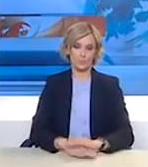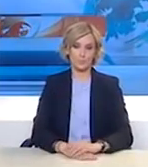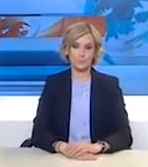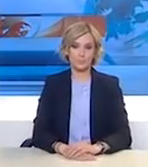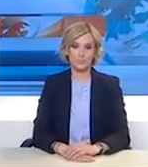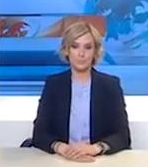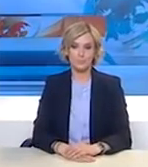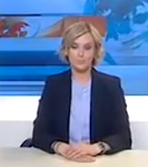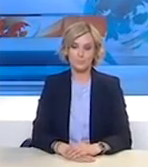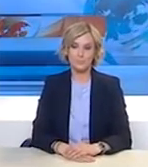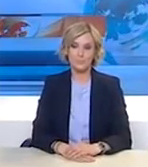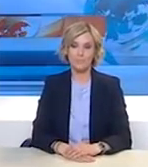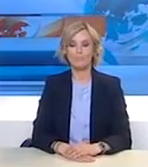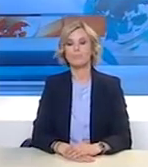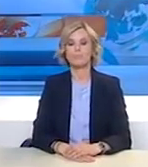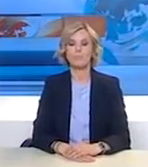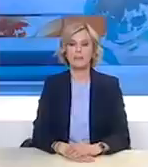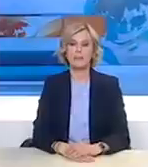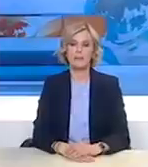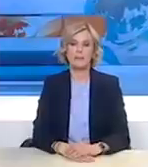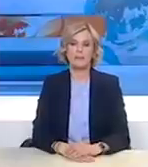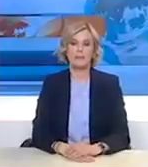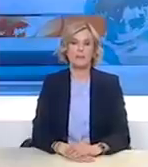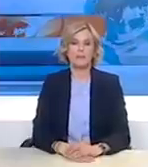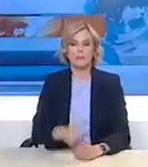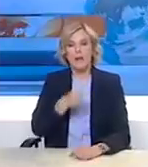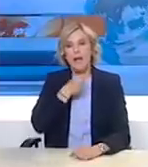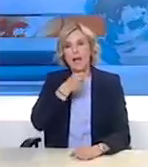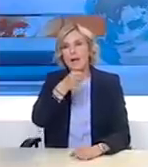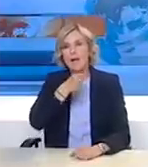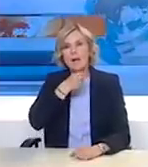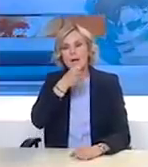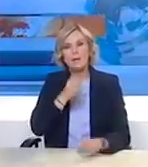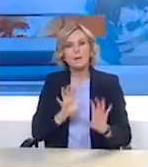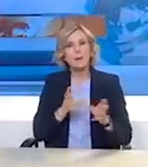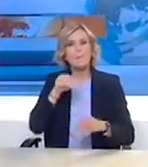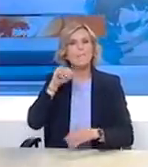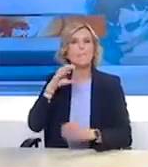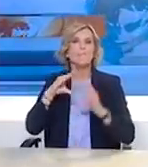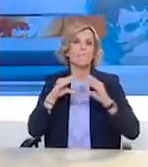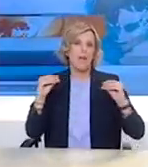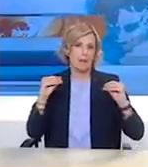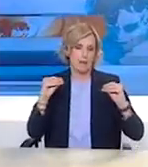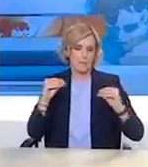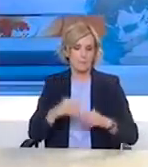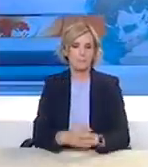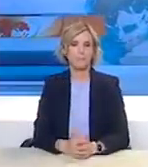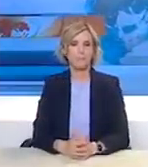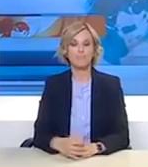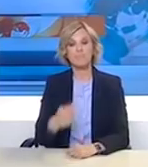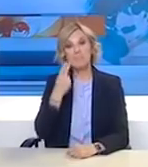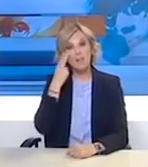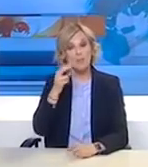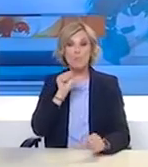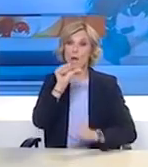Ευχαριστούμε, κύριε Υπουργέ. Να περάσουμε σε ερωτήσεις. Η κυρία Λιθαροπούλου από τον τηλεοπτικό σταθμό Μέγκα. Με αφορμή τον καλό καιρό,